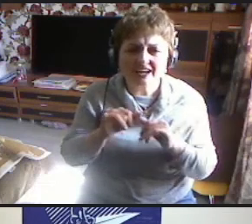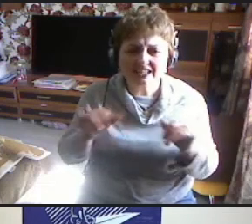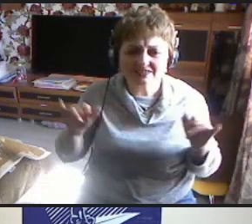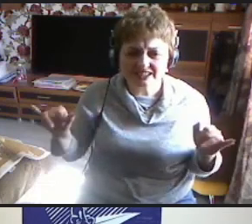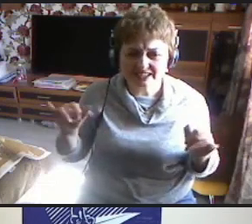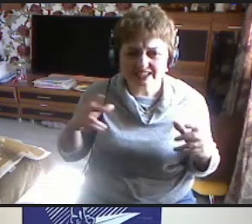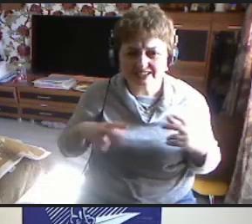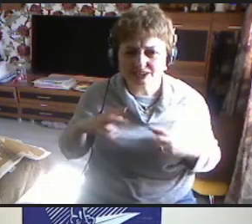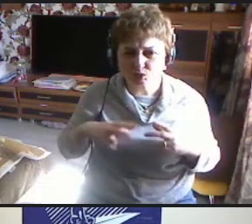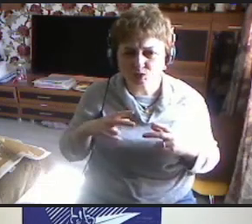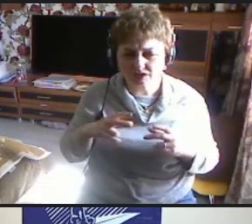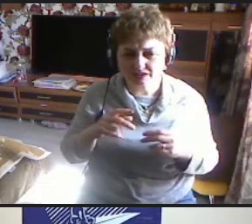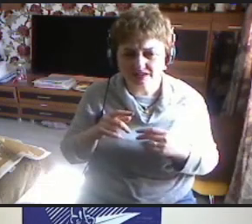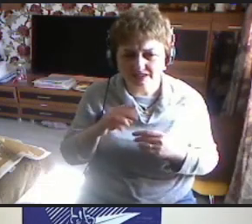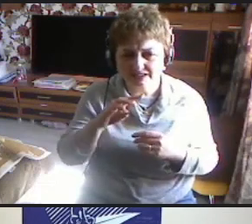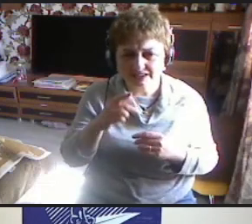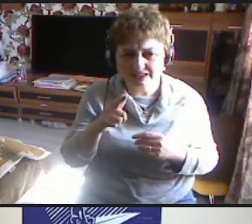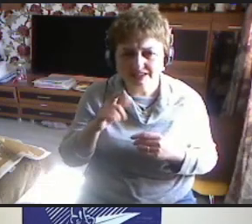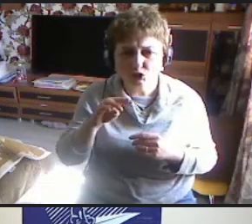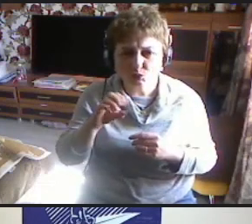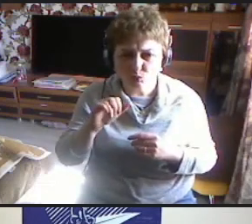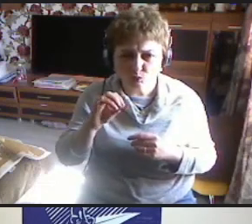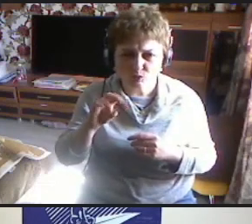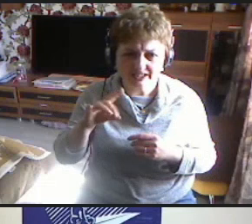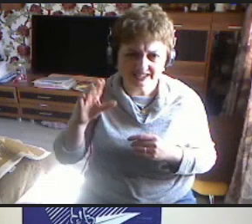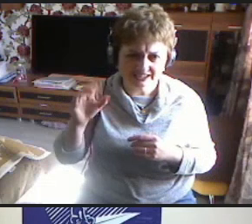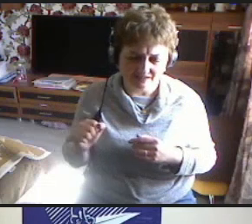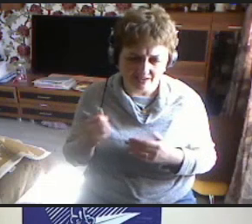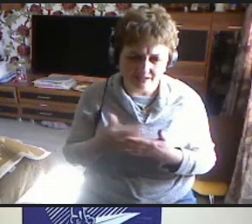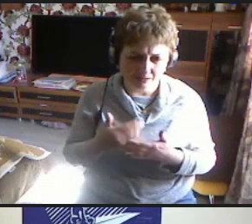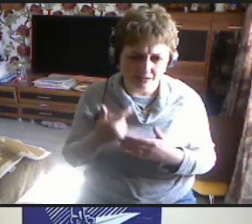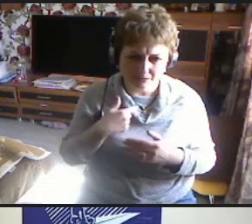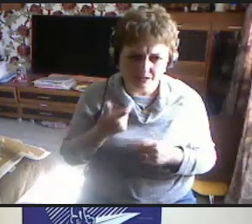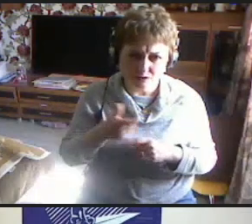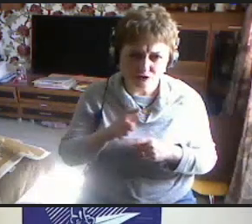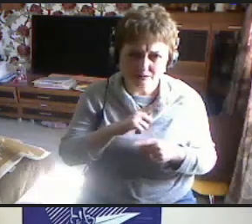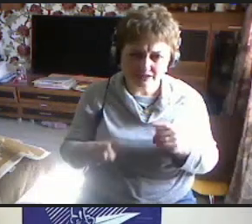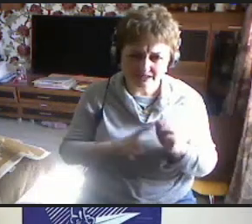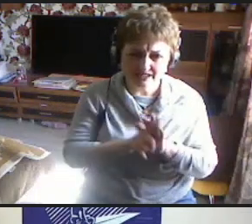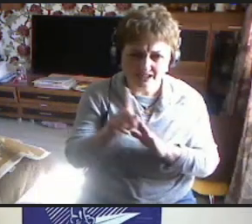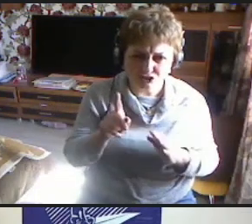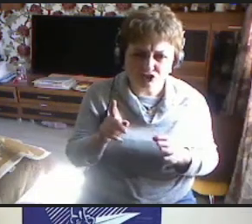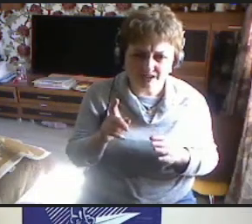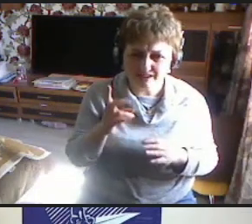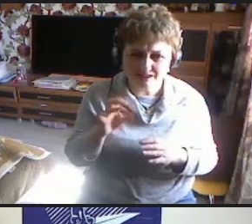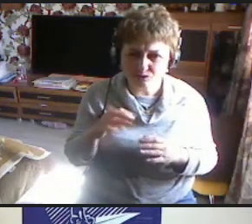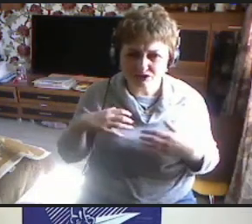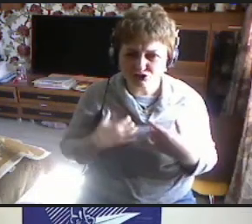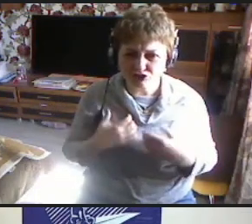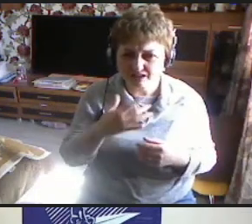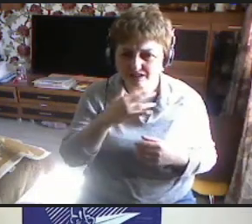тьюторства, например. И мы очень быстро начали, но, к сожалению, многие вещи не